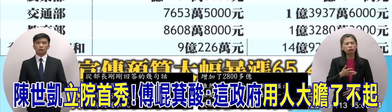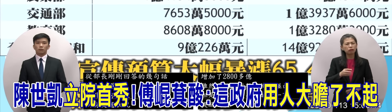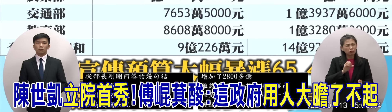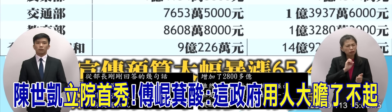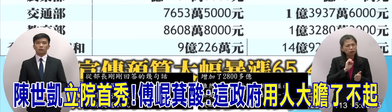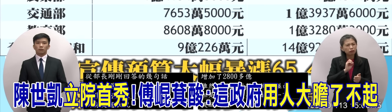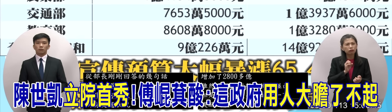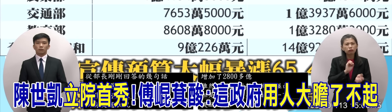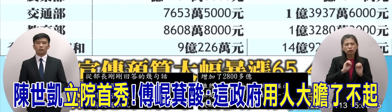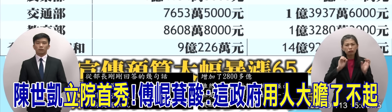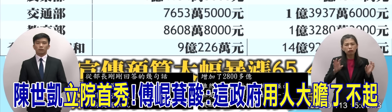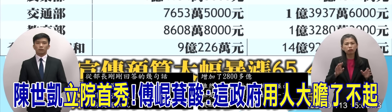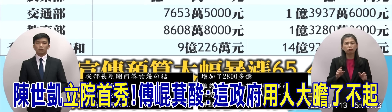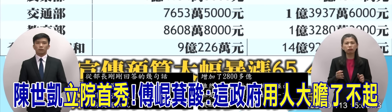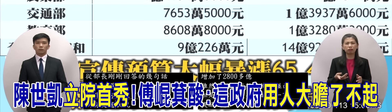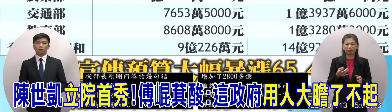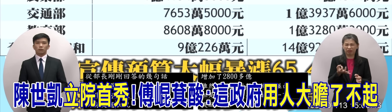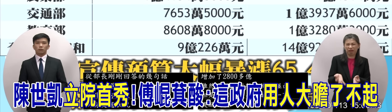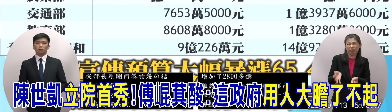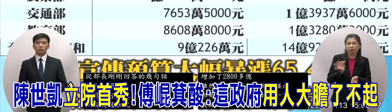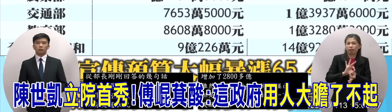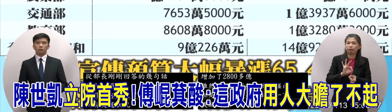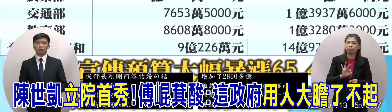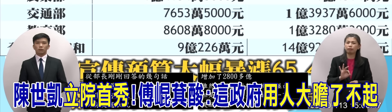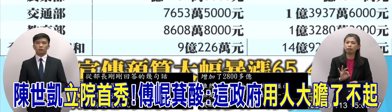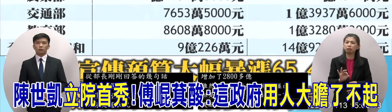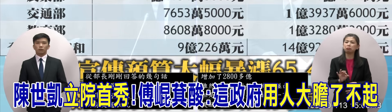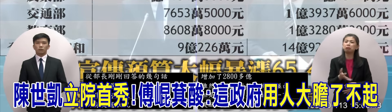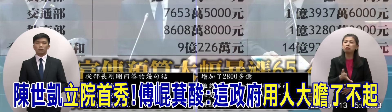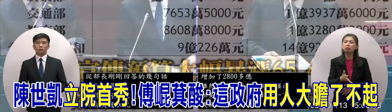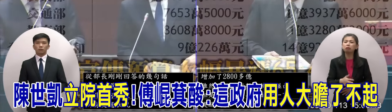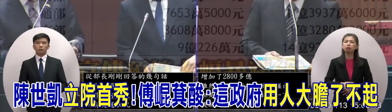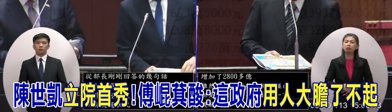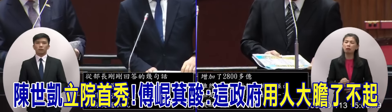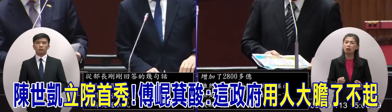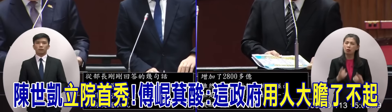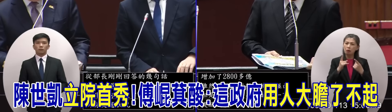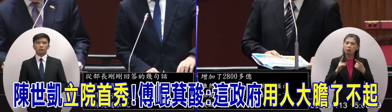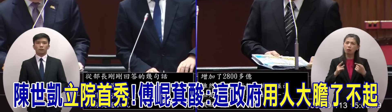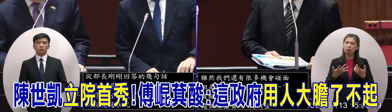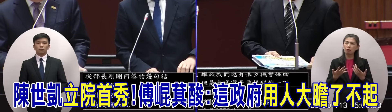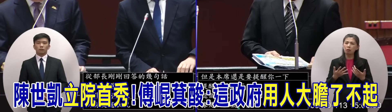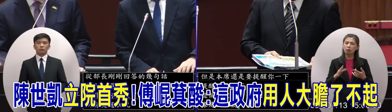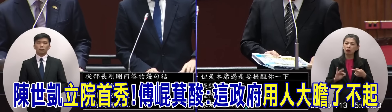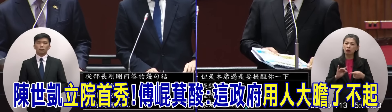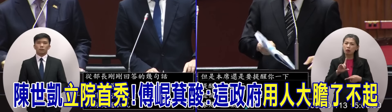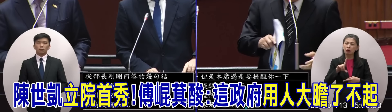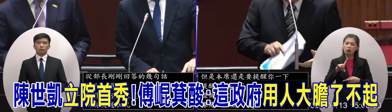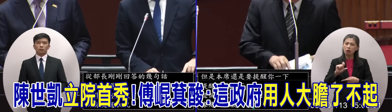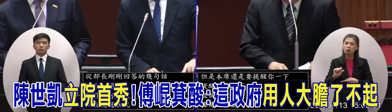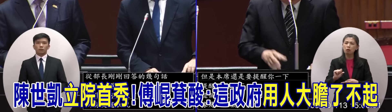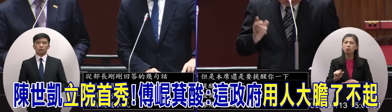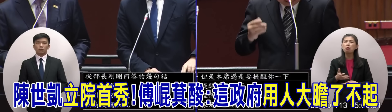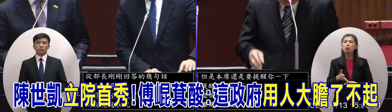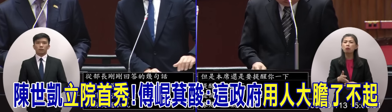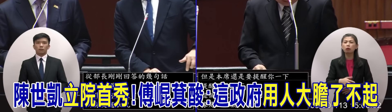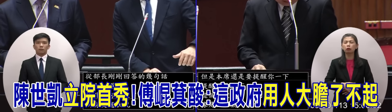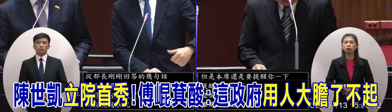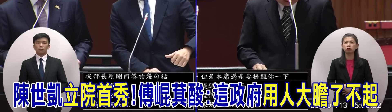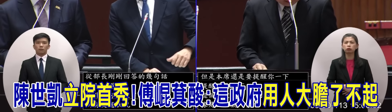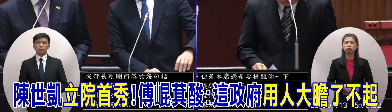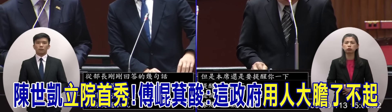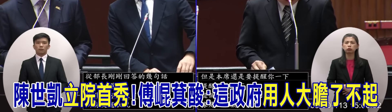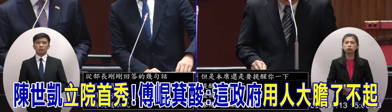多65.4%？院长可能要准备好哈，是为什么？哈，要